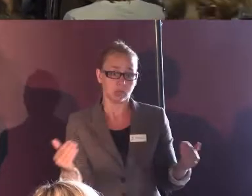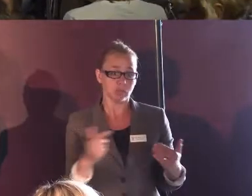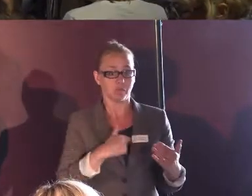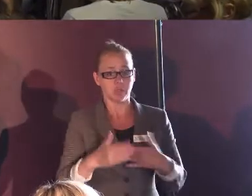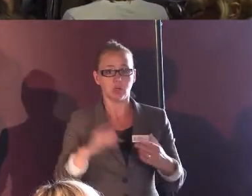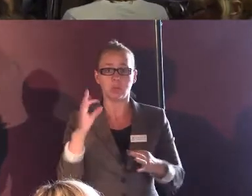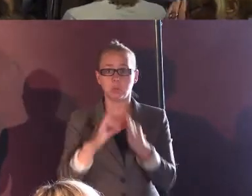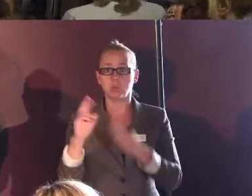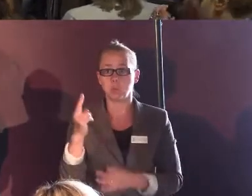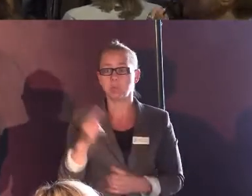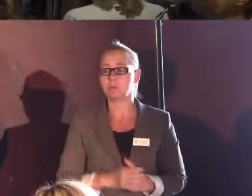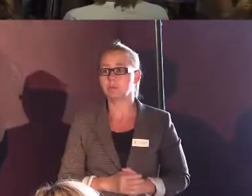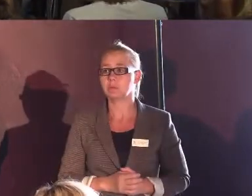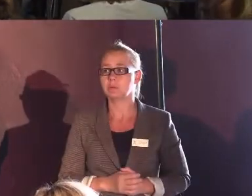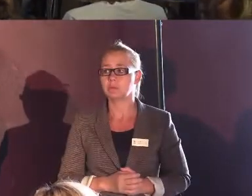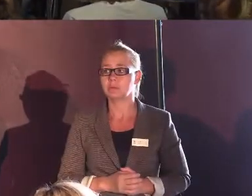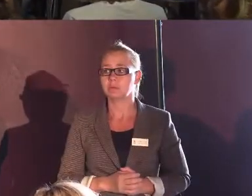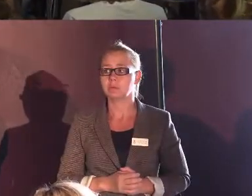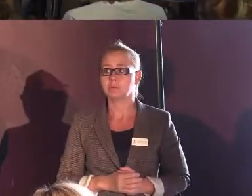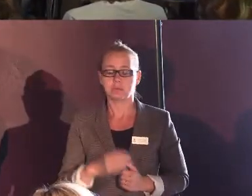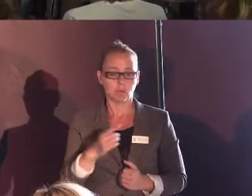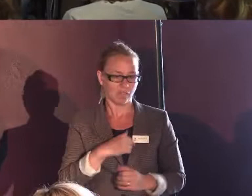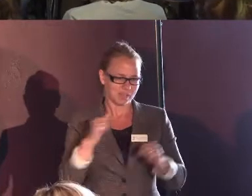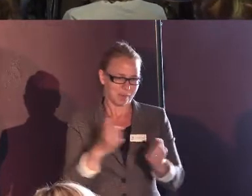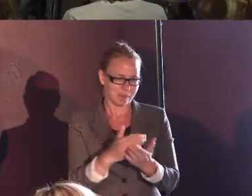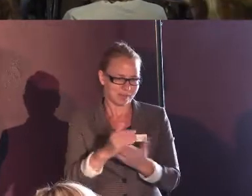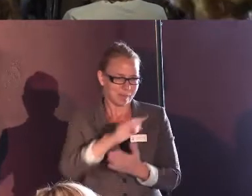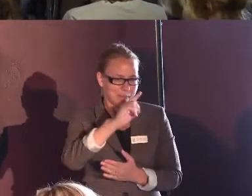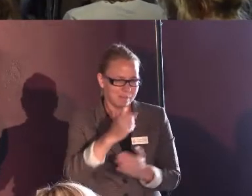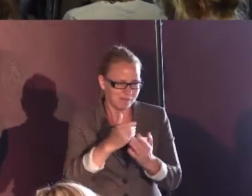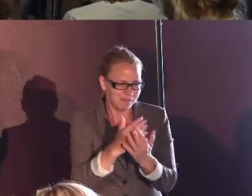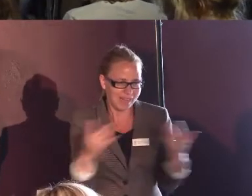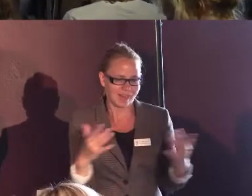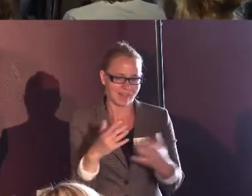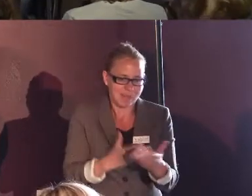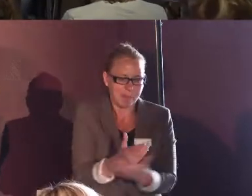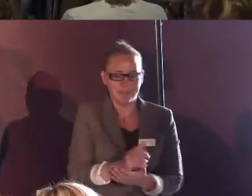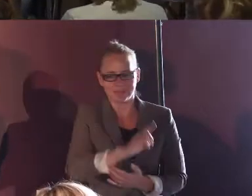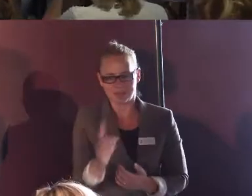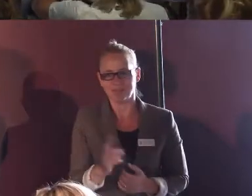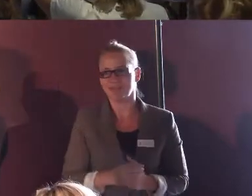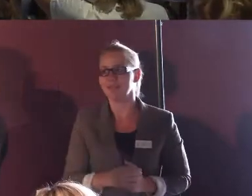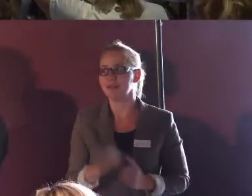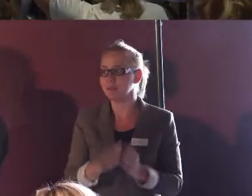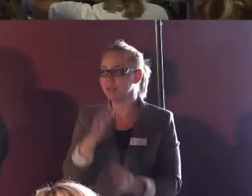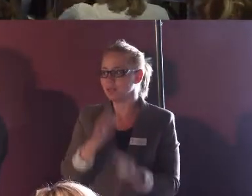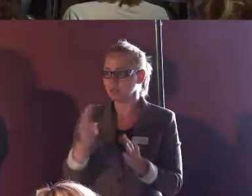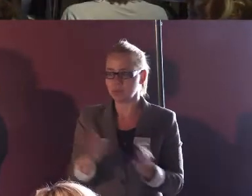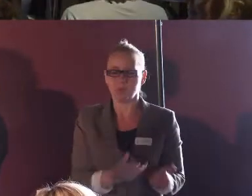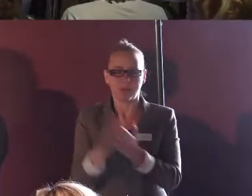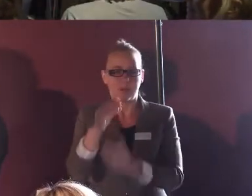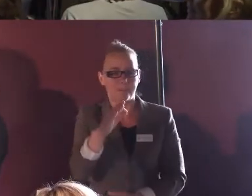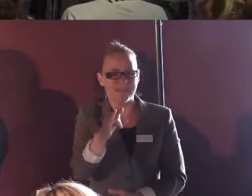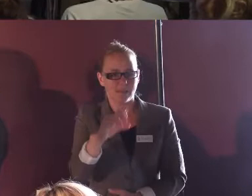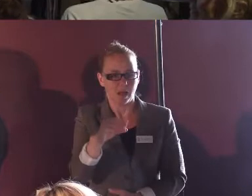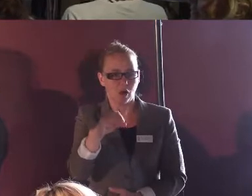just nu. Och det kommer mer som vi kommer presentera senare, eller hur? Mm. Men för just nu så lämnar jag över till Pia Areblad